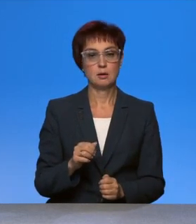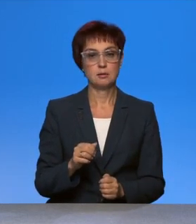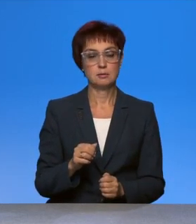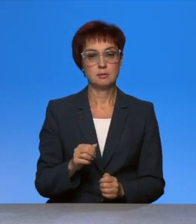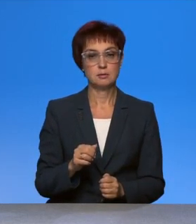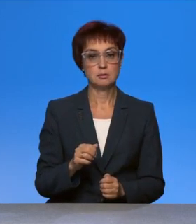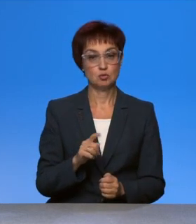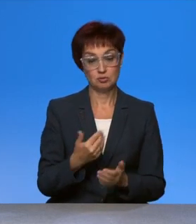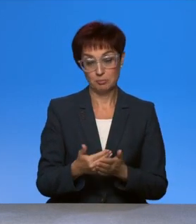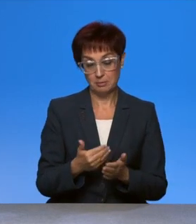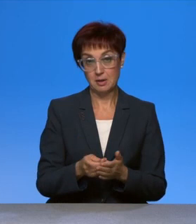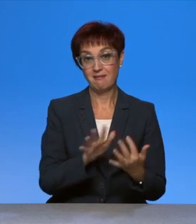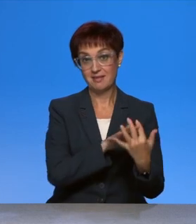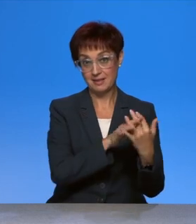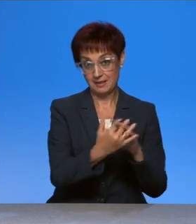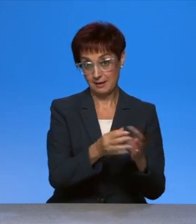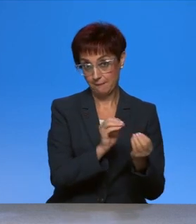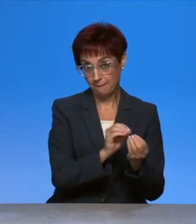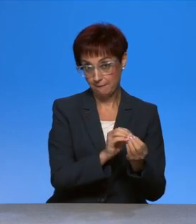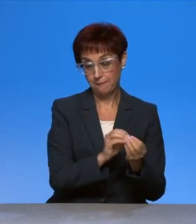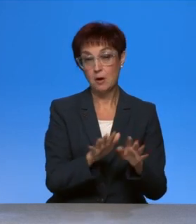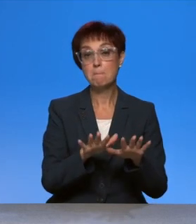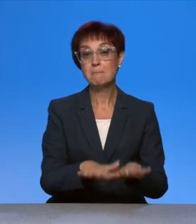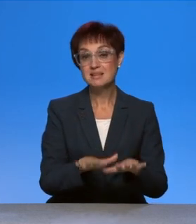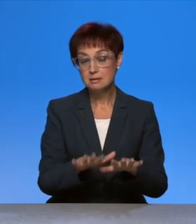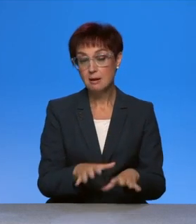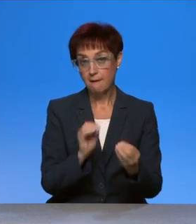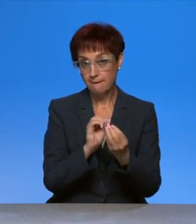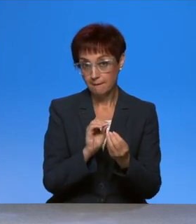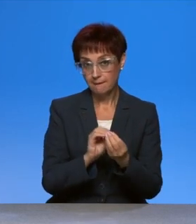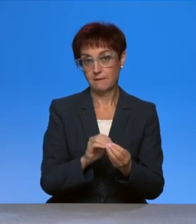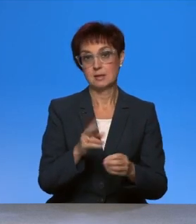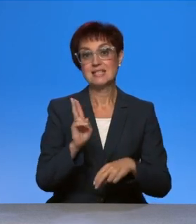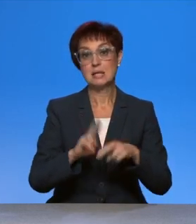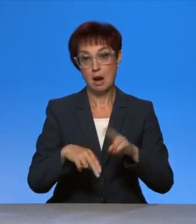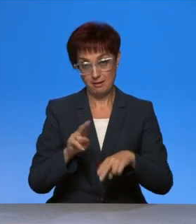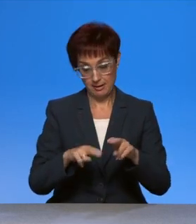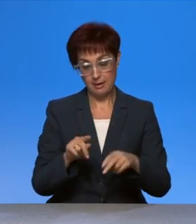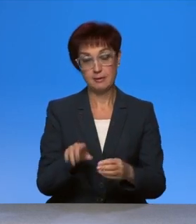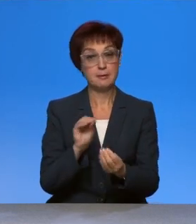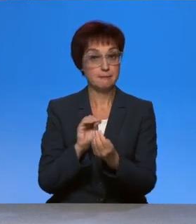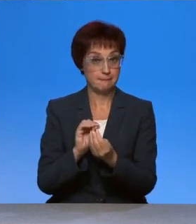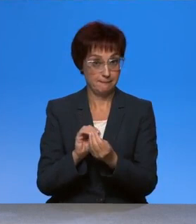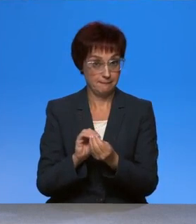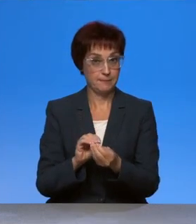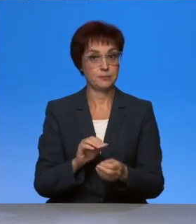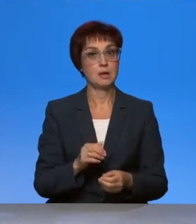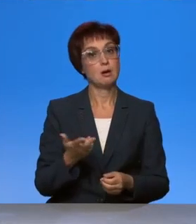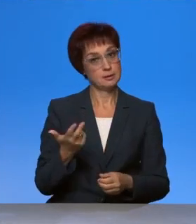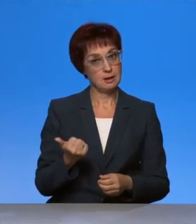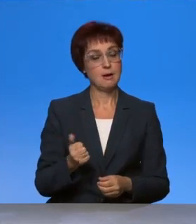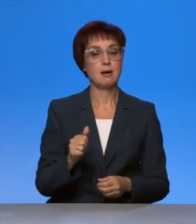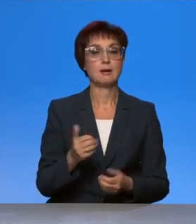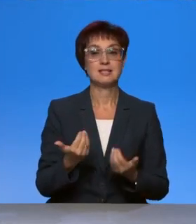те же деревни и на тех же самых местах, и те же строения. Да, безусловно, они сейчас используют футболки, какие-то